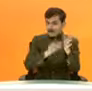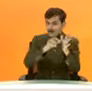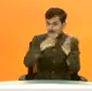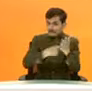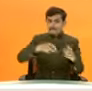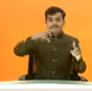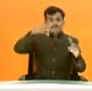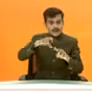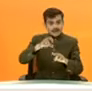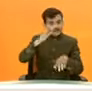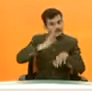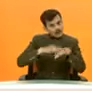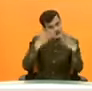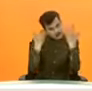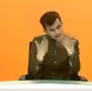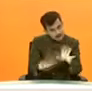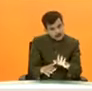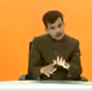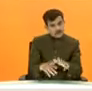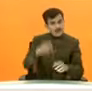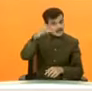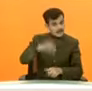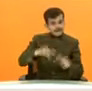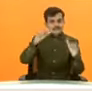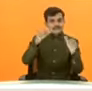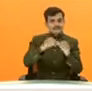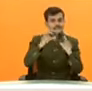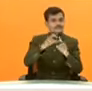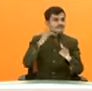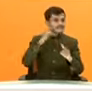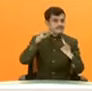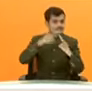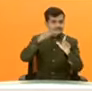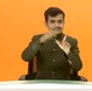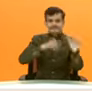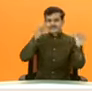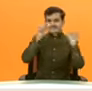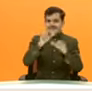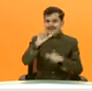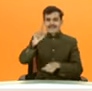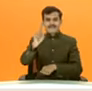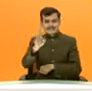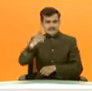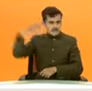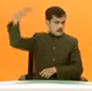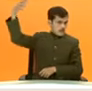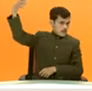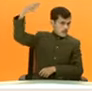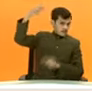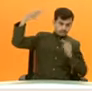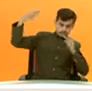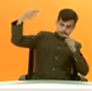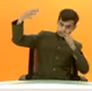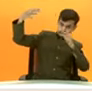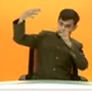है और हम आदित्य L1 मिशन के जरिए सूरज के काफी करीब तक पहुंचे